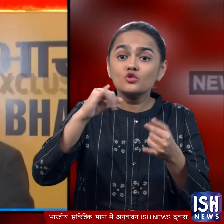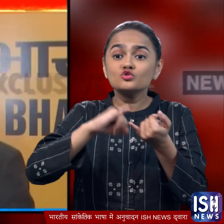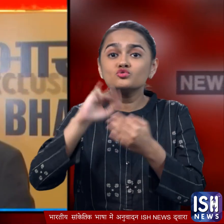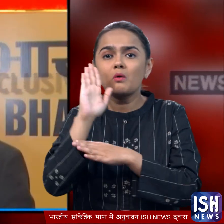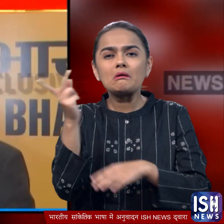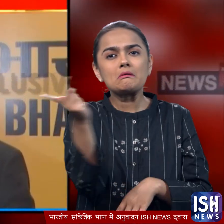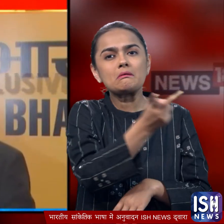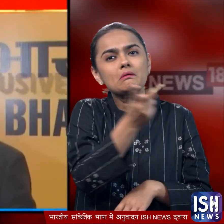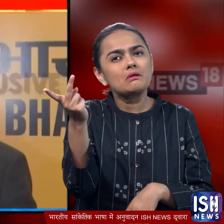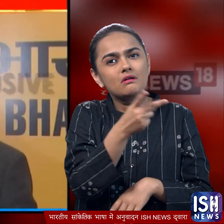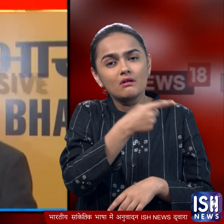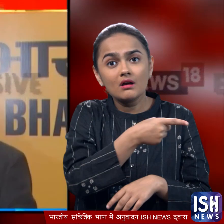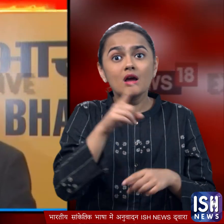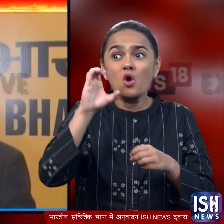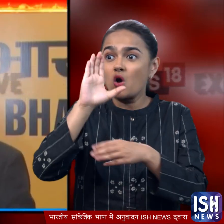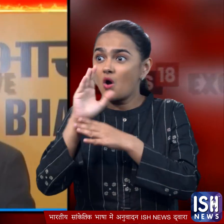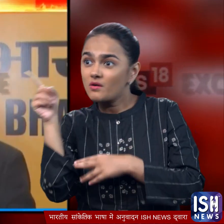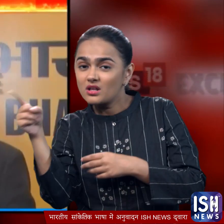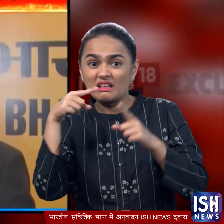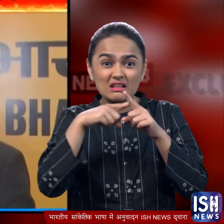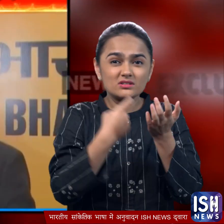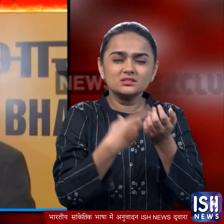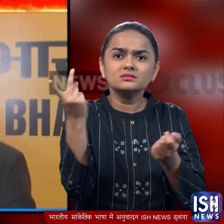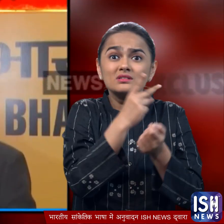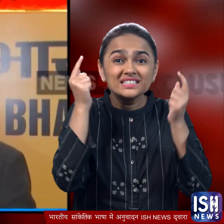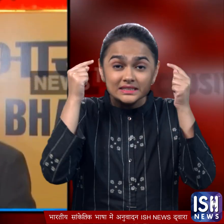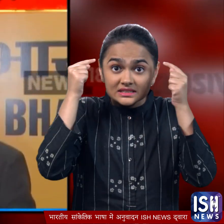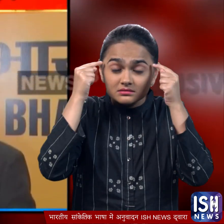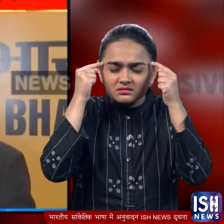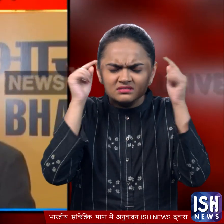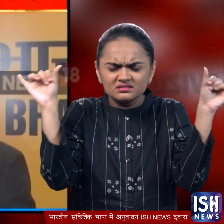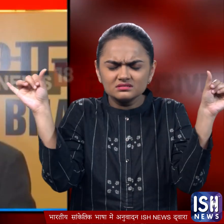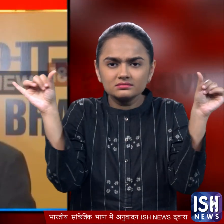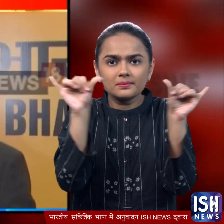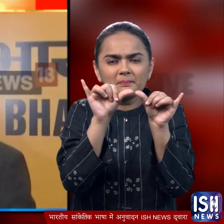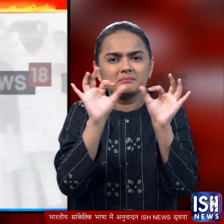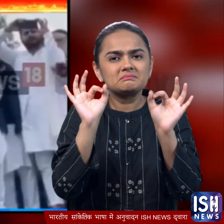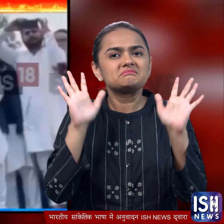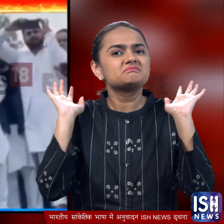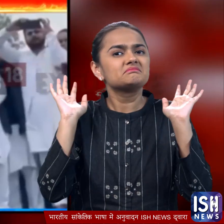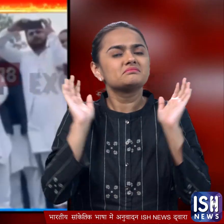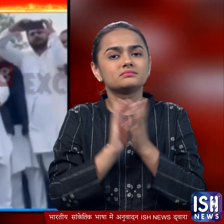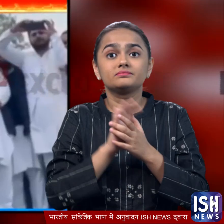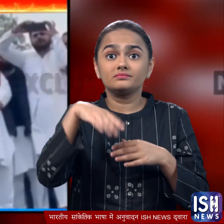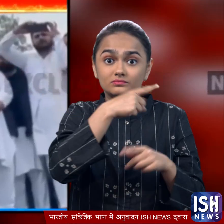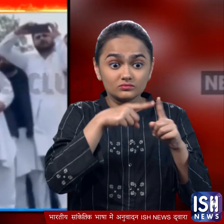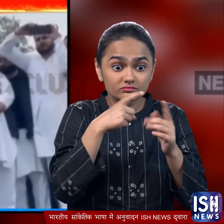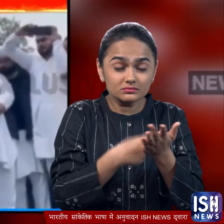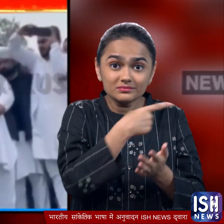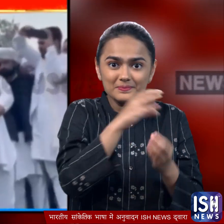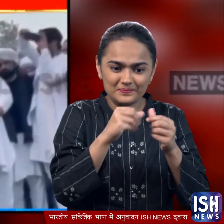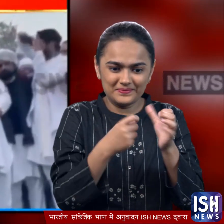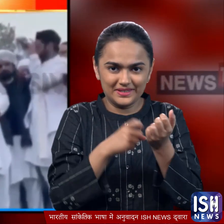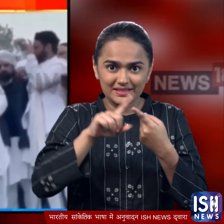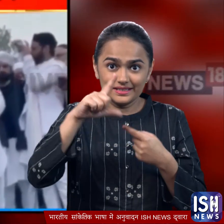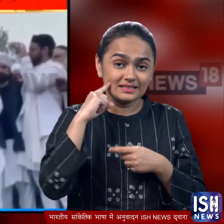सोनिया जी, तौकीर रजा और कांग्रेस पार्टी दोनों की सोच एक समान है। तौकीर रजा का बरेली के एक सम्मेलन